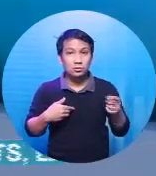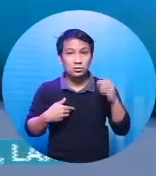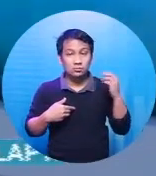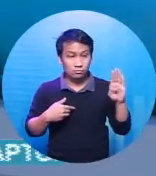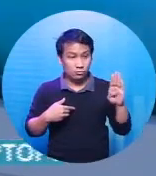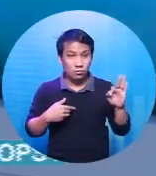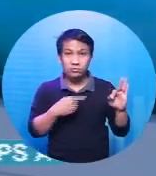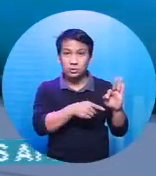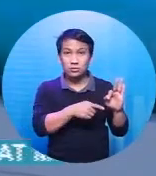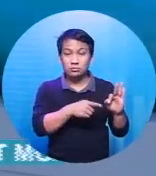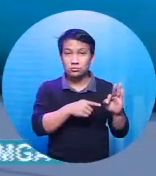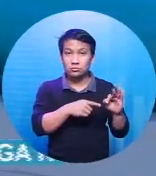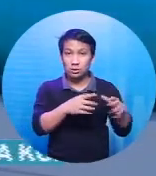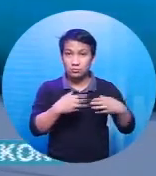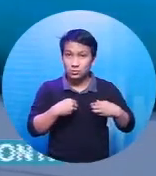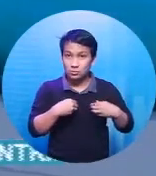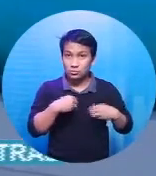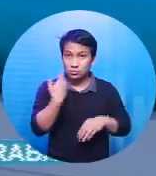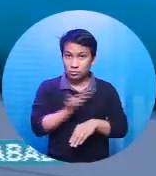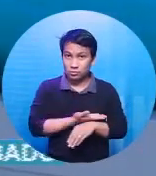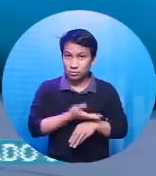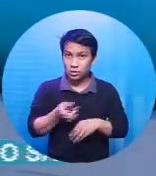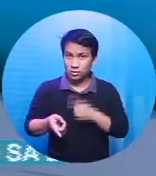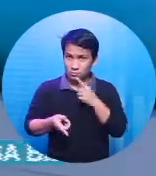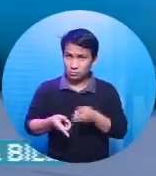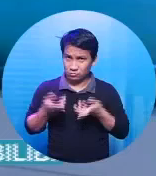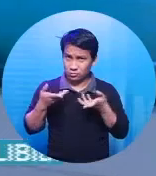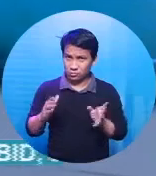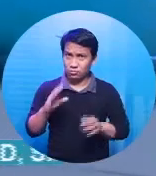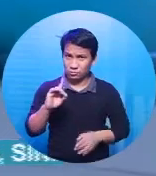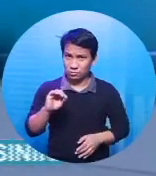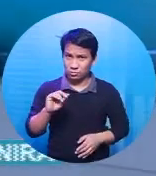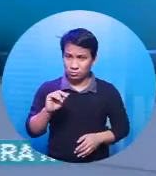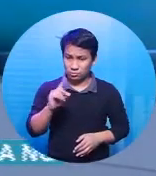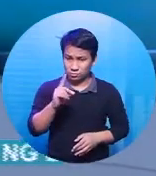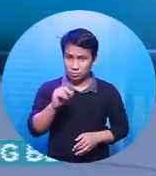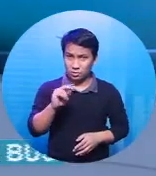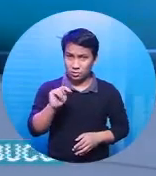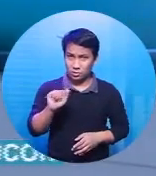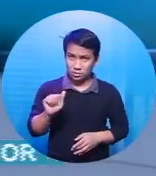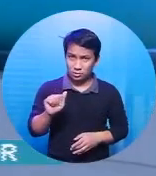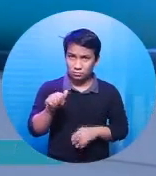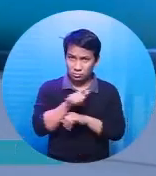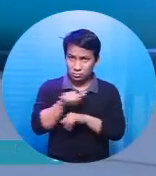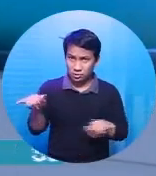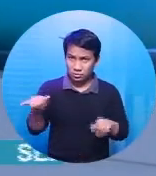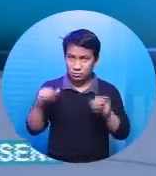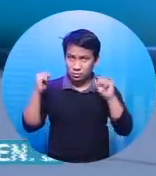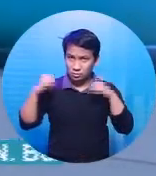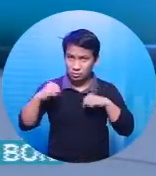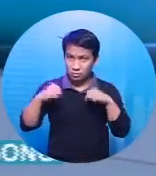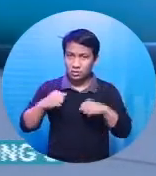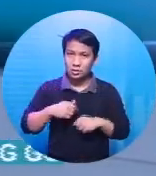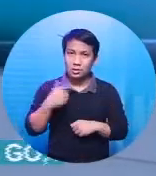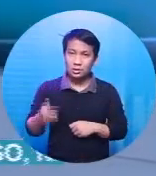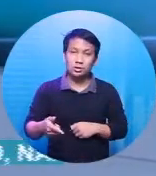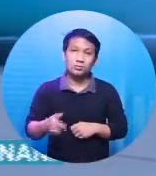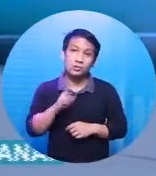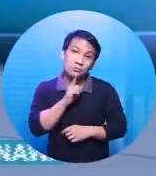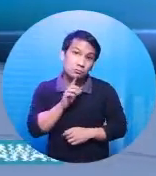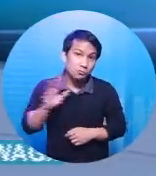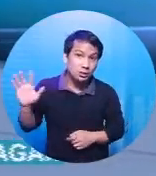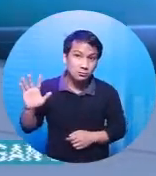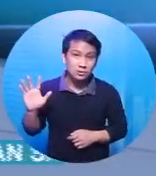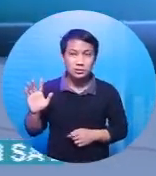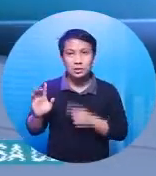nobyo ang kanilang anak. Pumayag silang magpa-DNA test pareho para matapos ng usapan. Nag-iwan din kami ng pangako sa